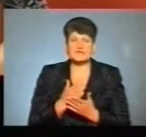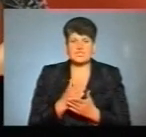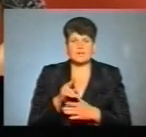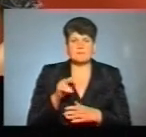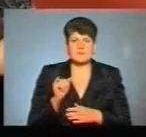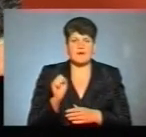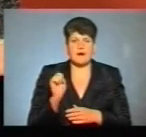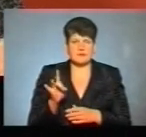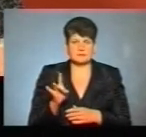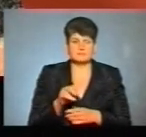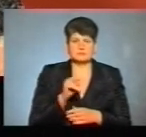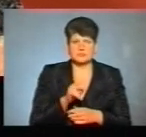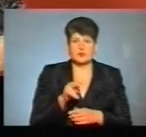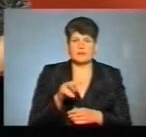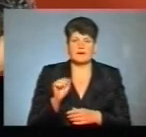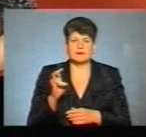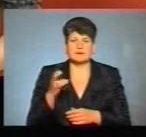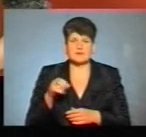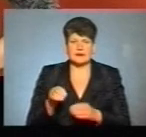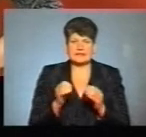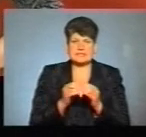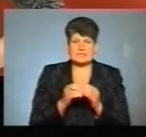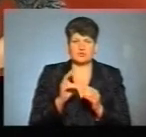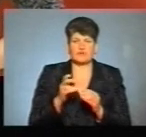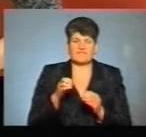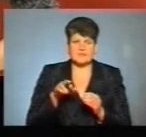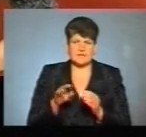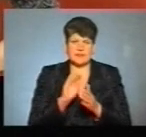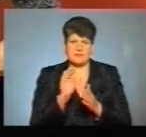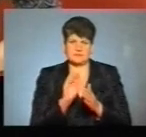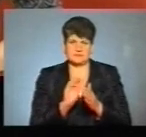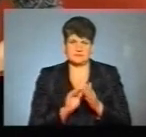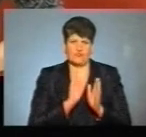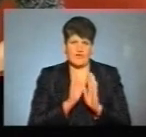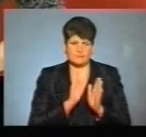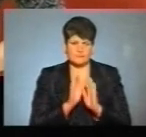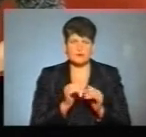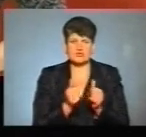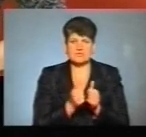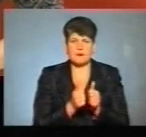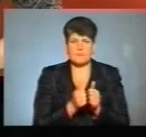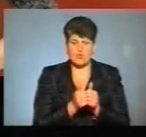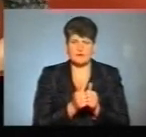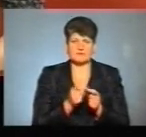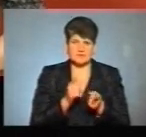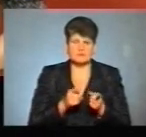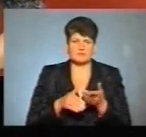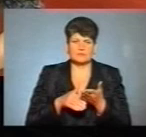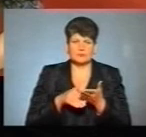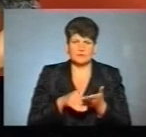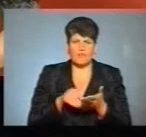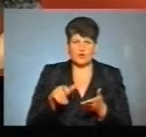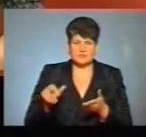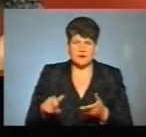піар. Петро Ландяк 10 квітня на своїй фейсбук-сторінці написав, що зараз поряд з реальними волонтерами і